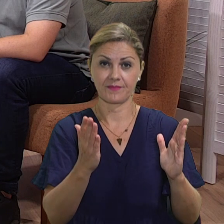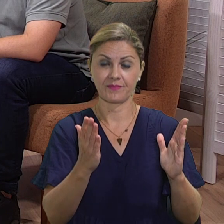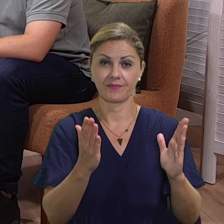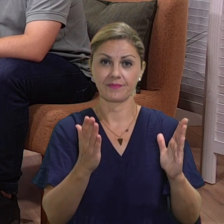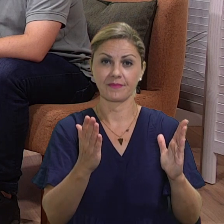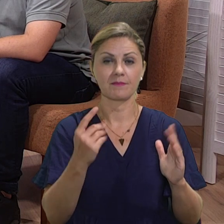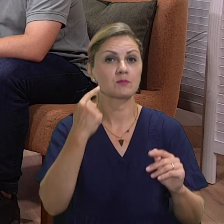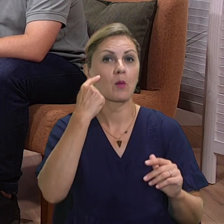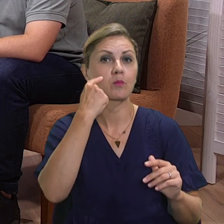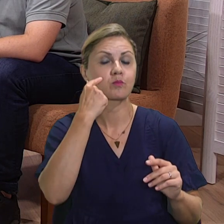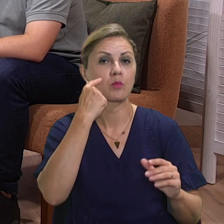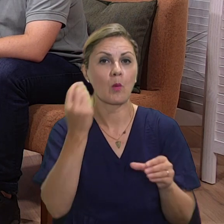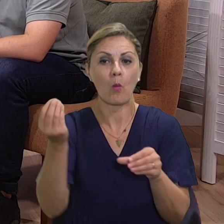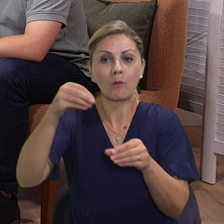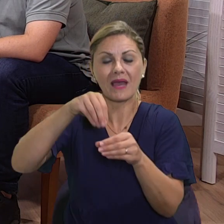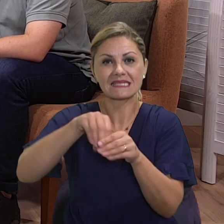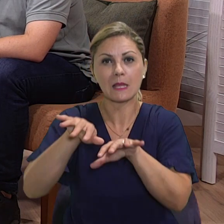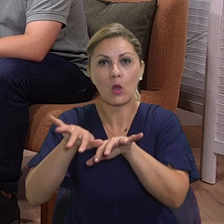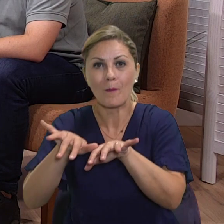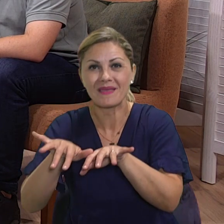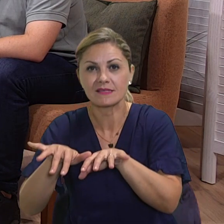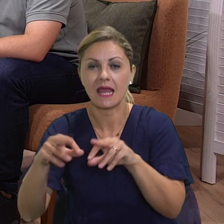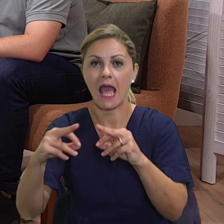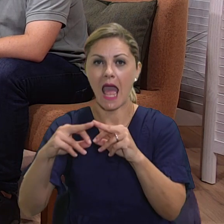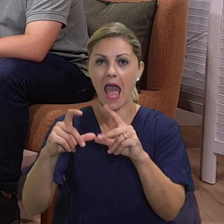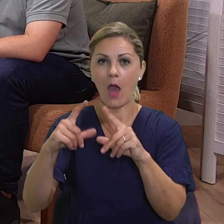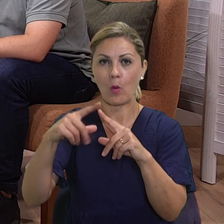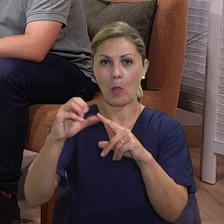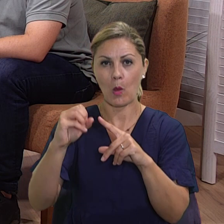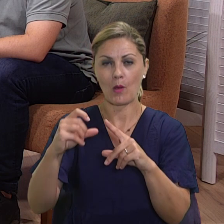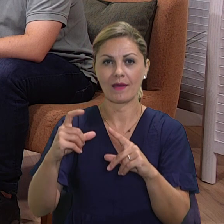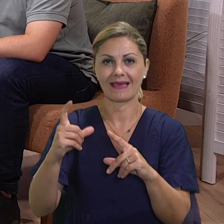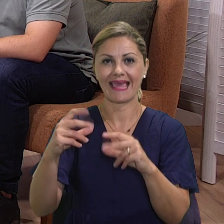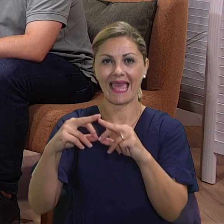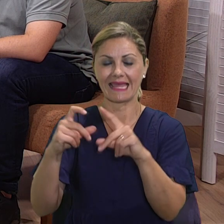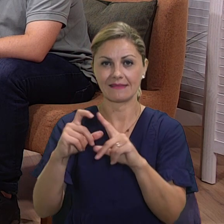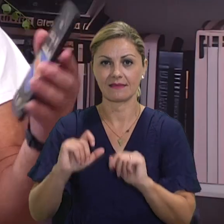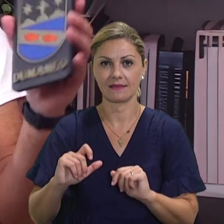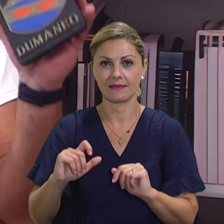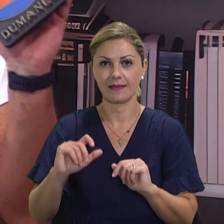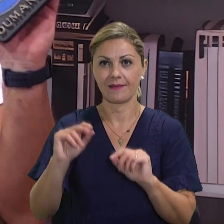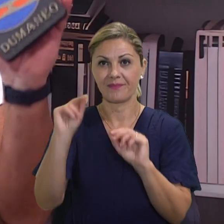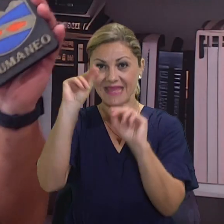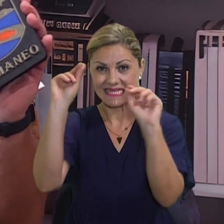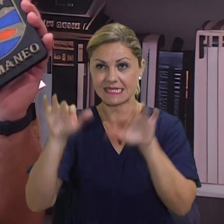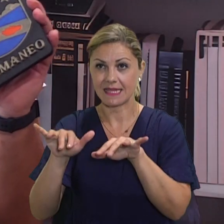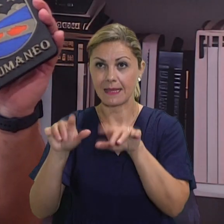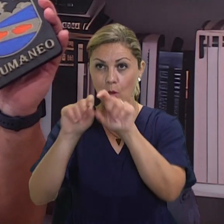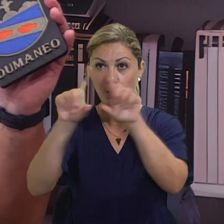na papir. I onda smo je mi u jednom kompjuterskom programu zvanom AutoCAD nacrtali smo